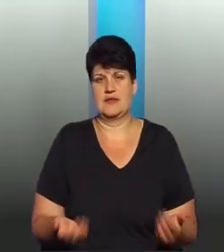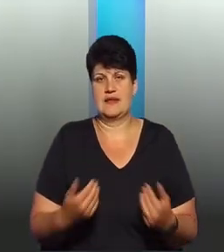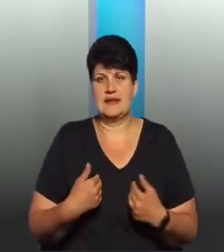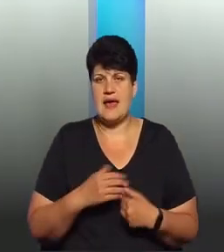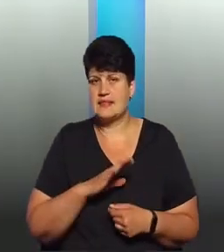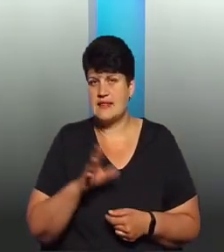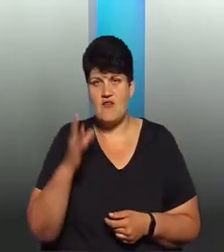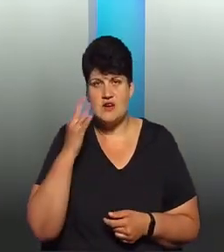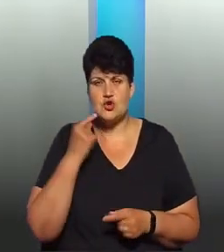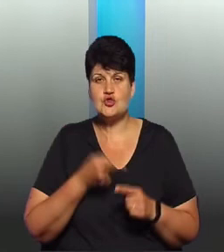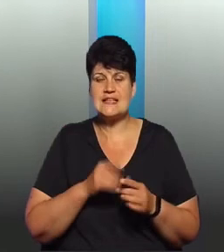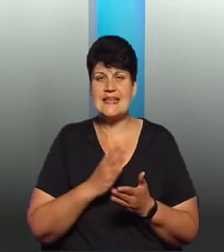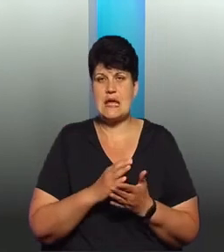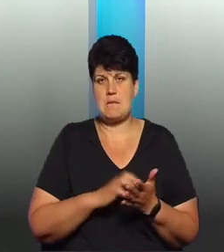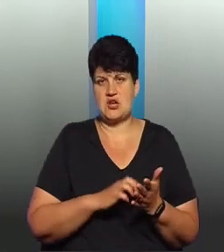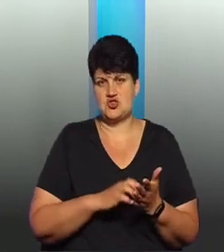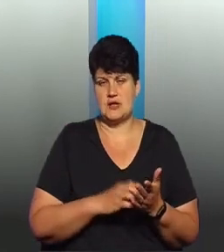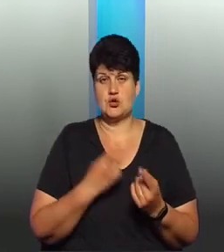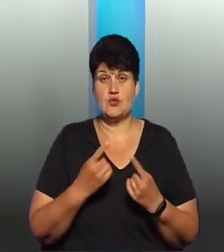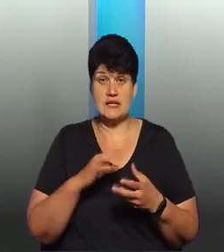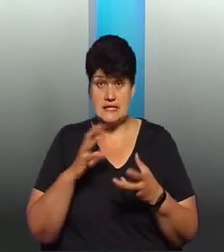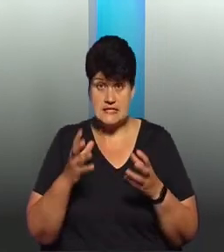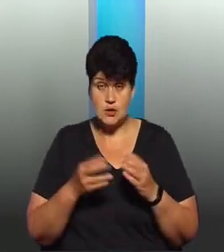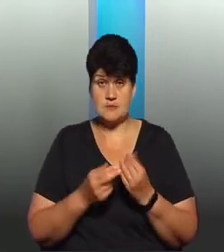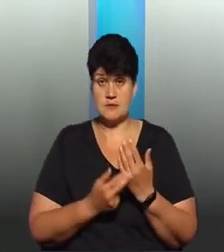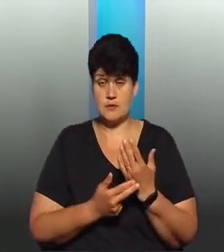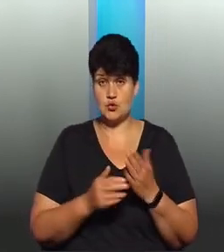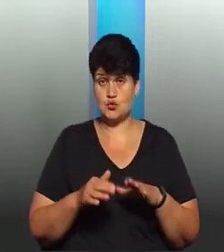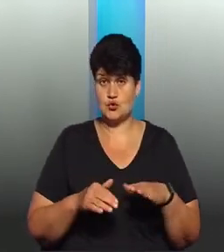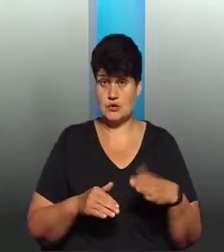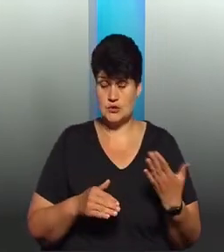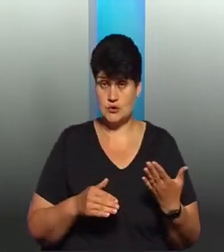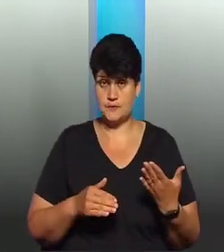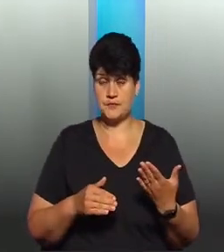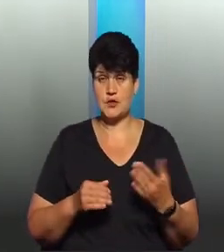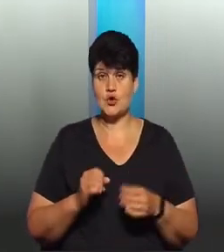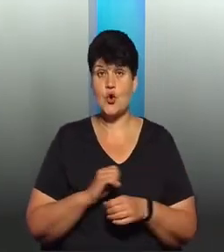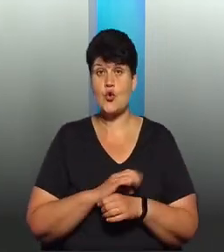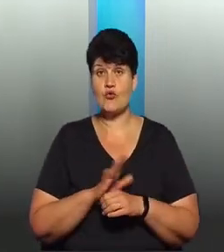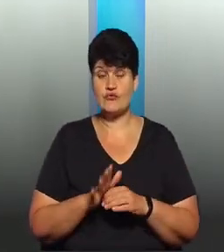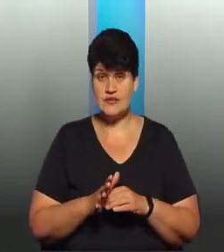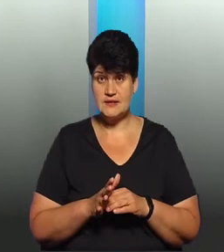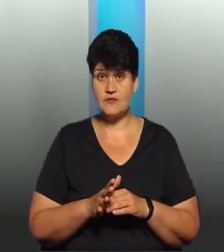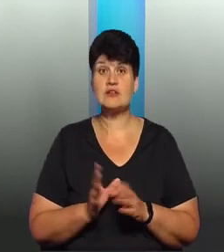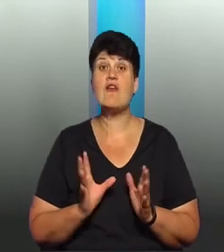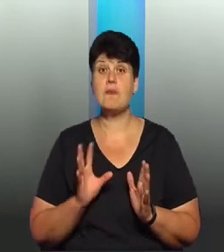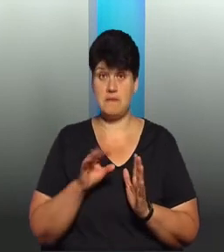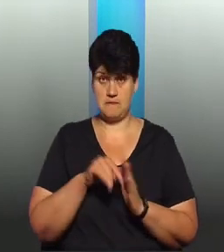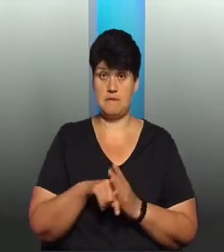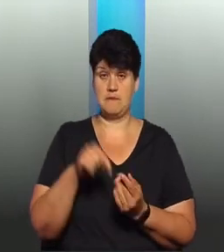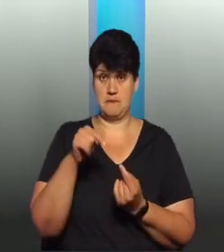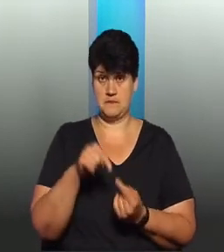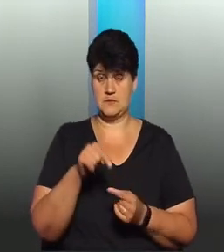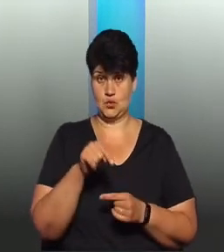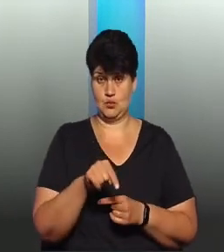Хоча, якщо говорити загалом з біблійної точки зору, то сама епідемія ковіду, вона, в принципі, вписується в загальну тенденцію того, що